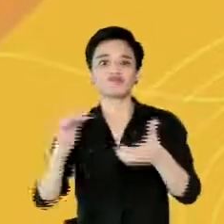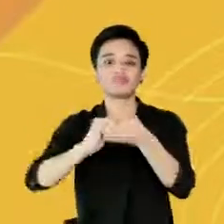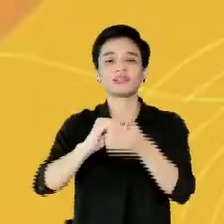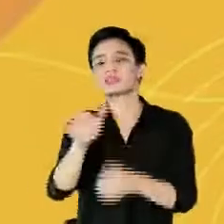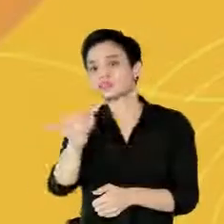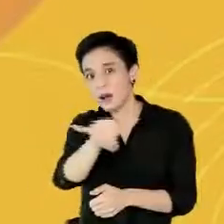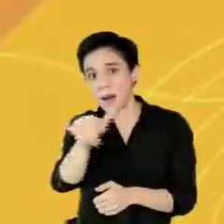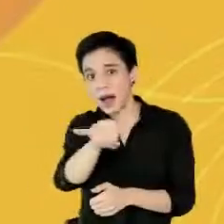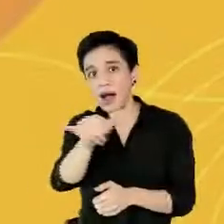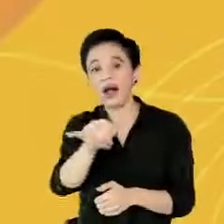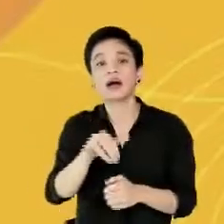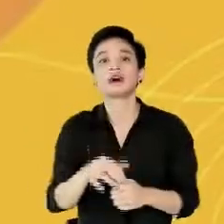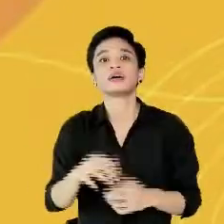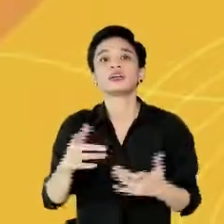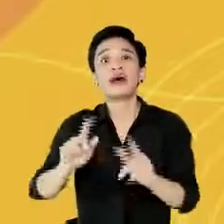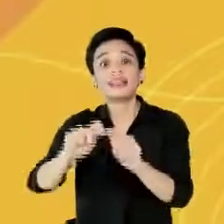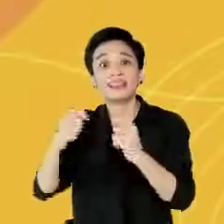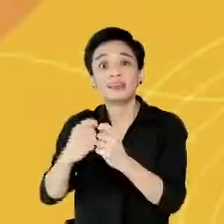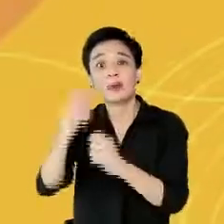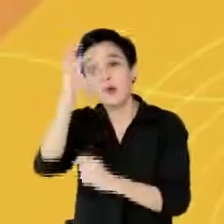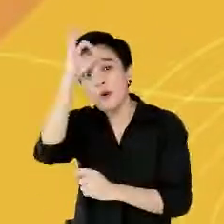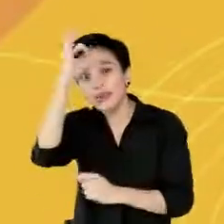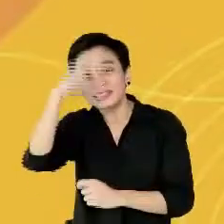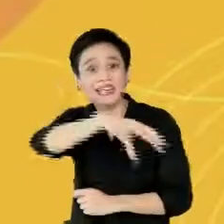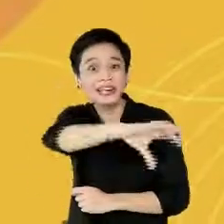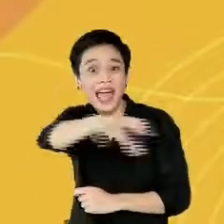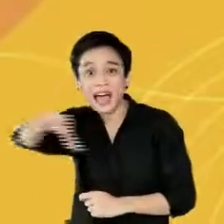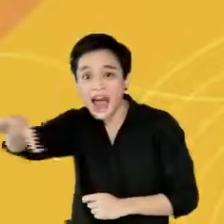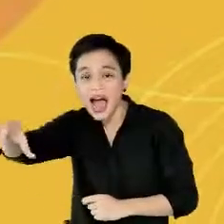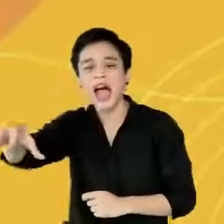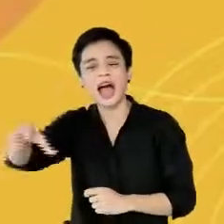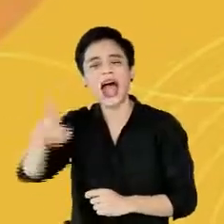peran dari tim dari keluarga dan